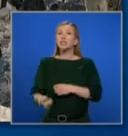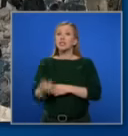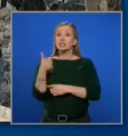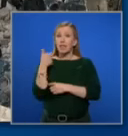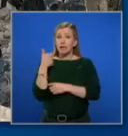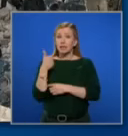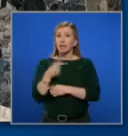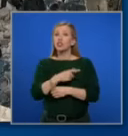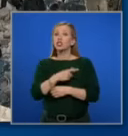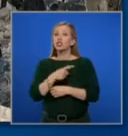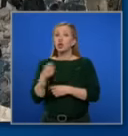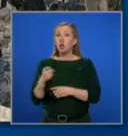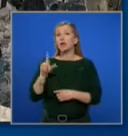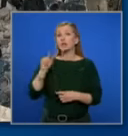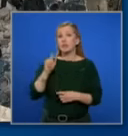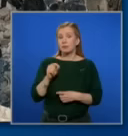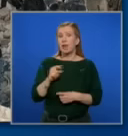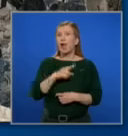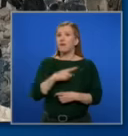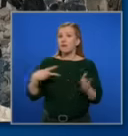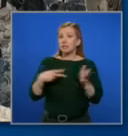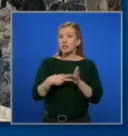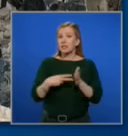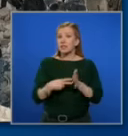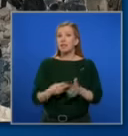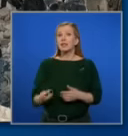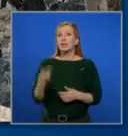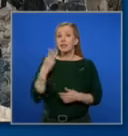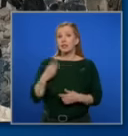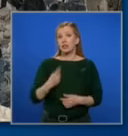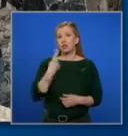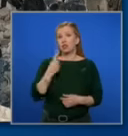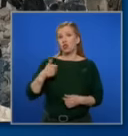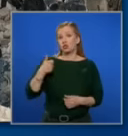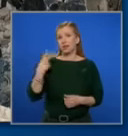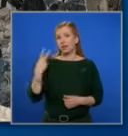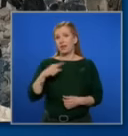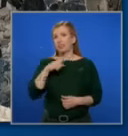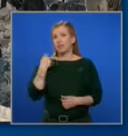16170 са жертвите. Сирия 3162. Очаква се